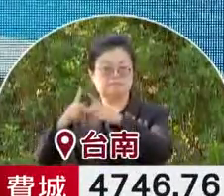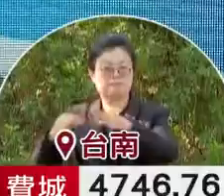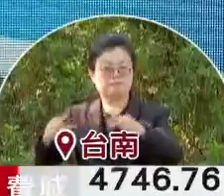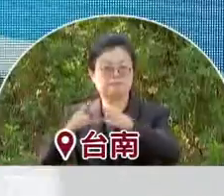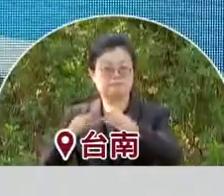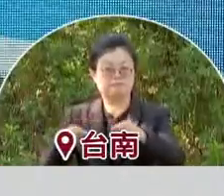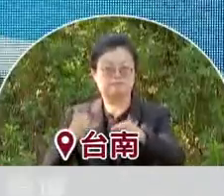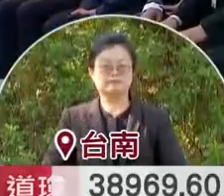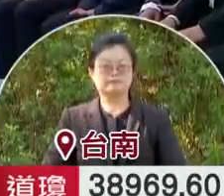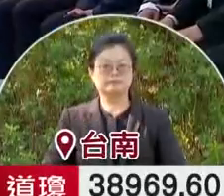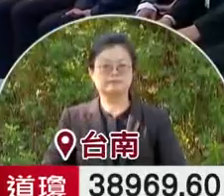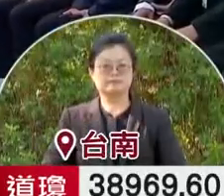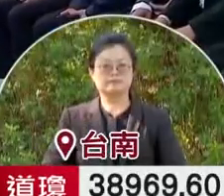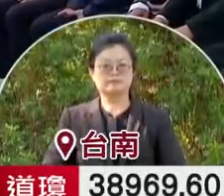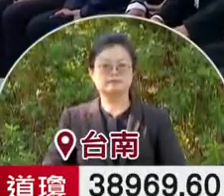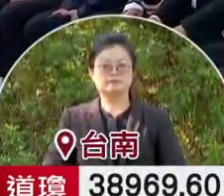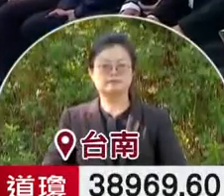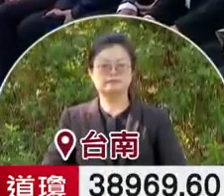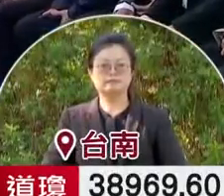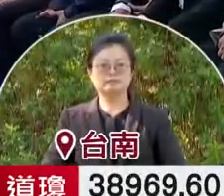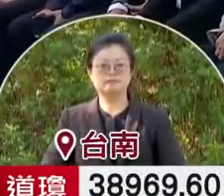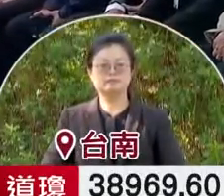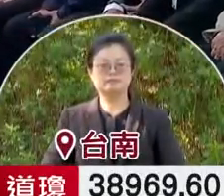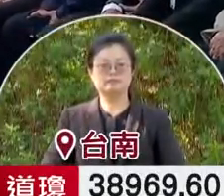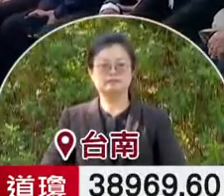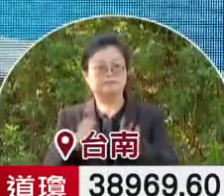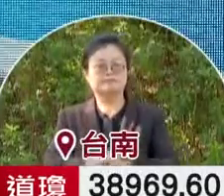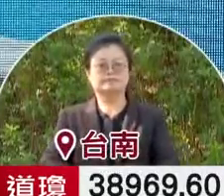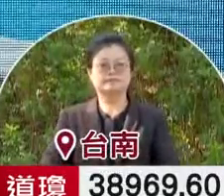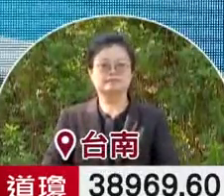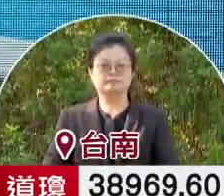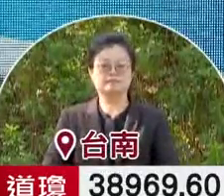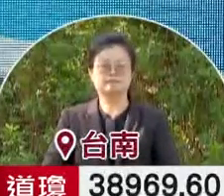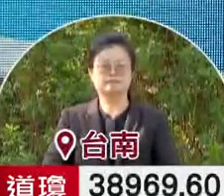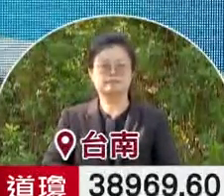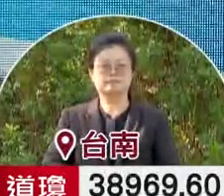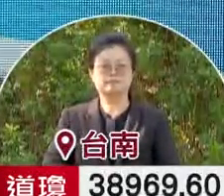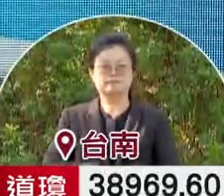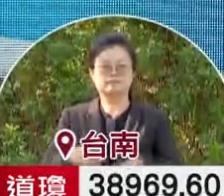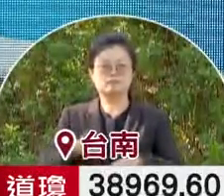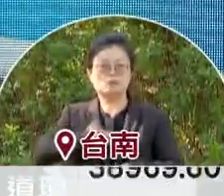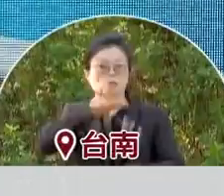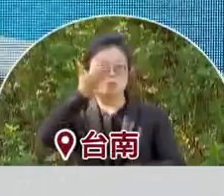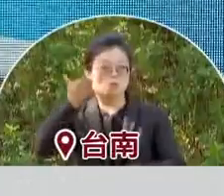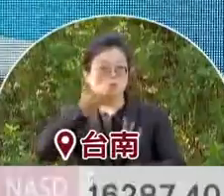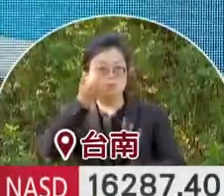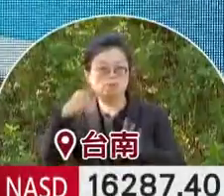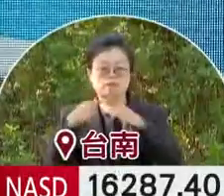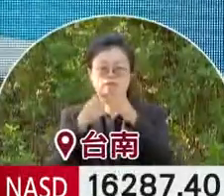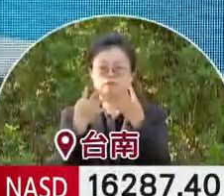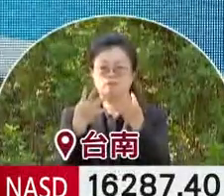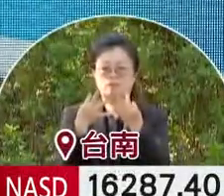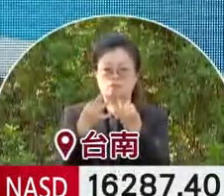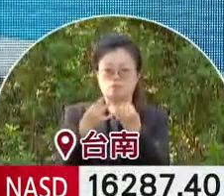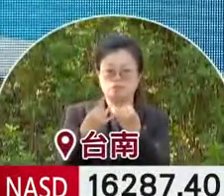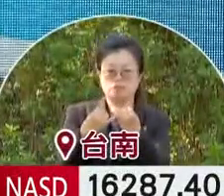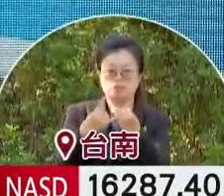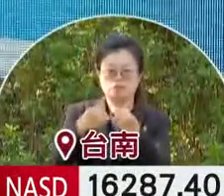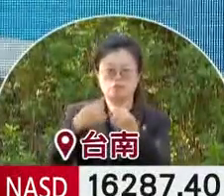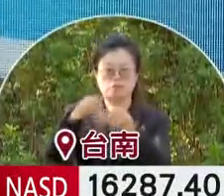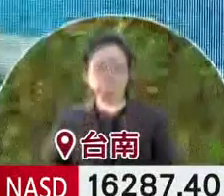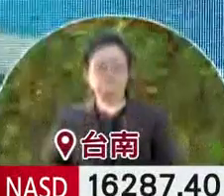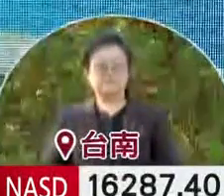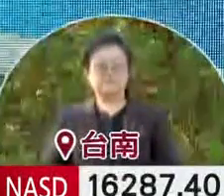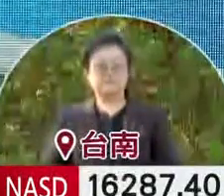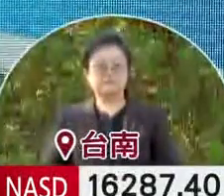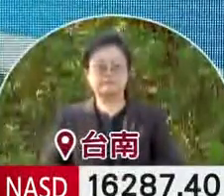各个面向的合作。第一个，可以从人民的交流、观光的人数能够迅速回到COVID-19 疫情之前，